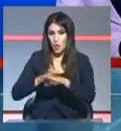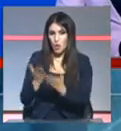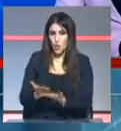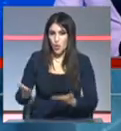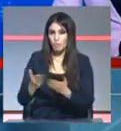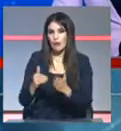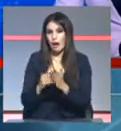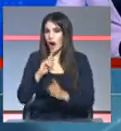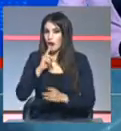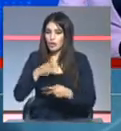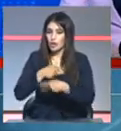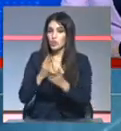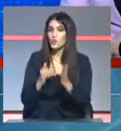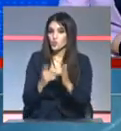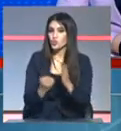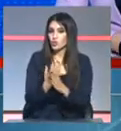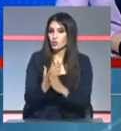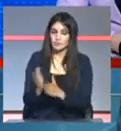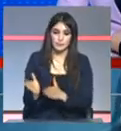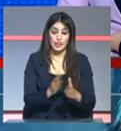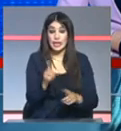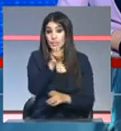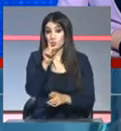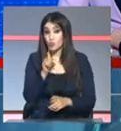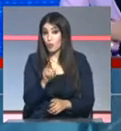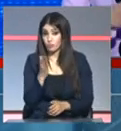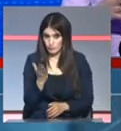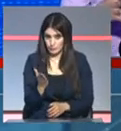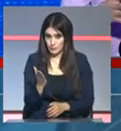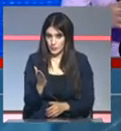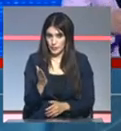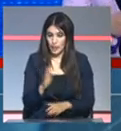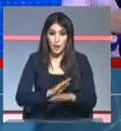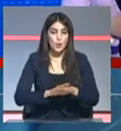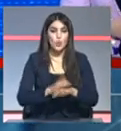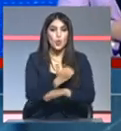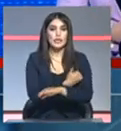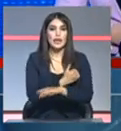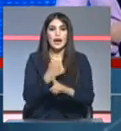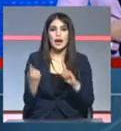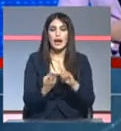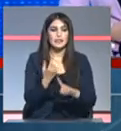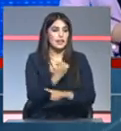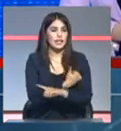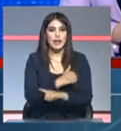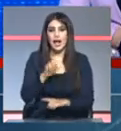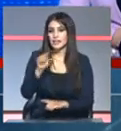الحديث عن عمليه تلقيح تحديدا تلاقيها